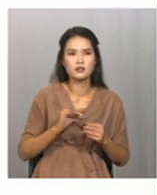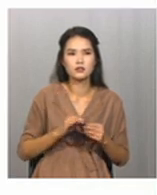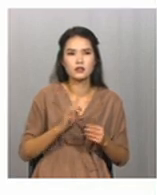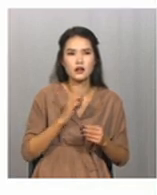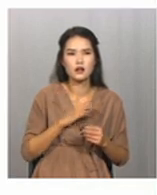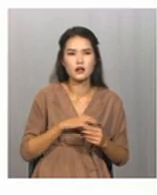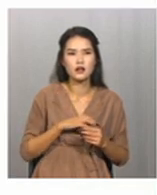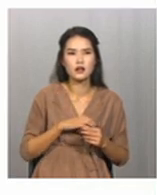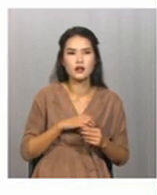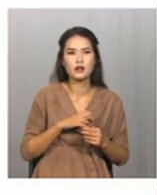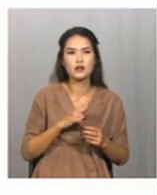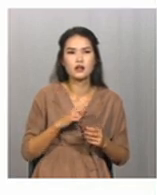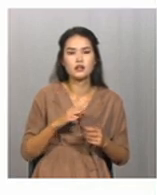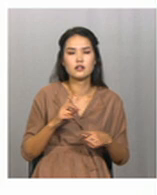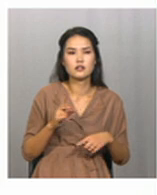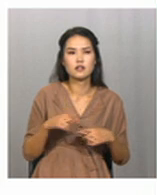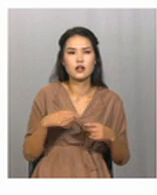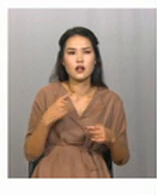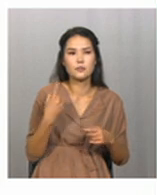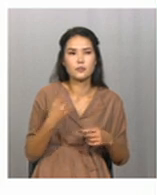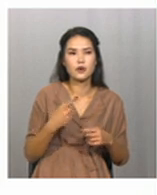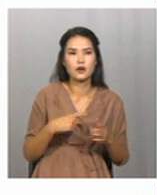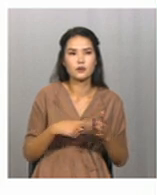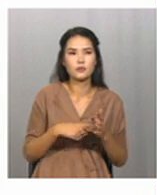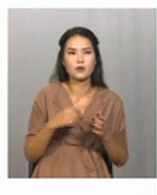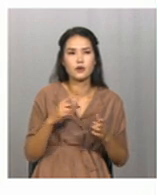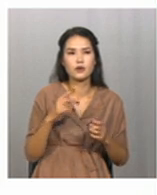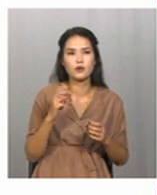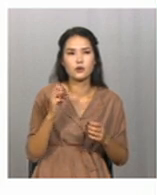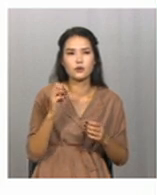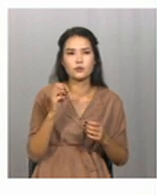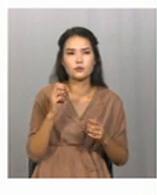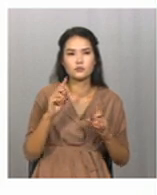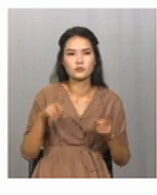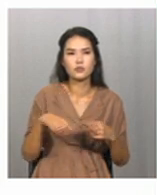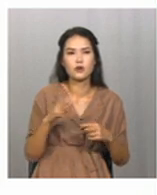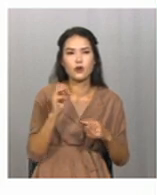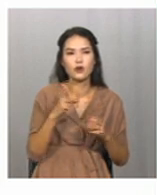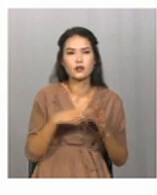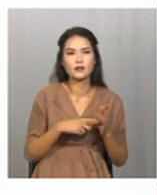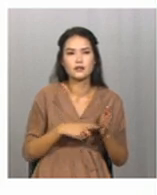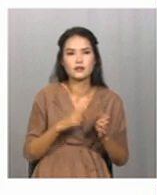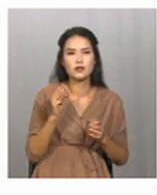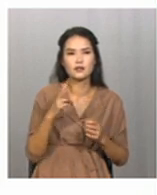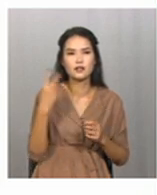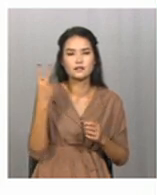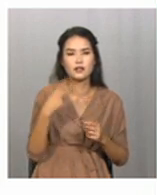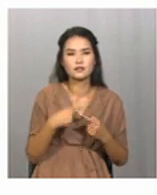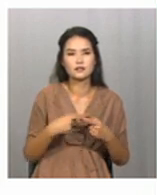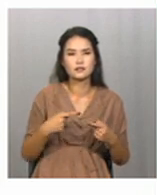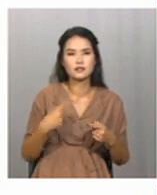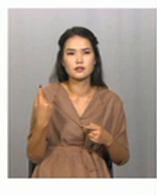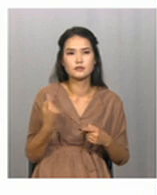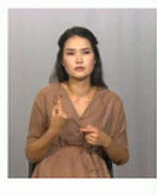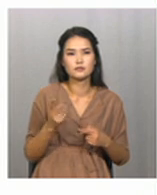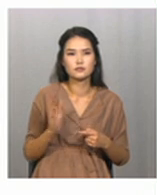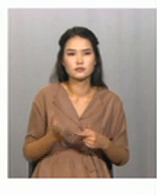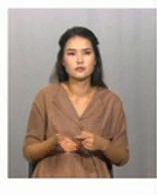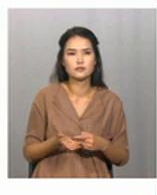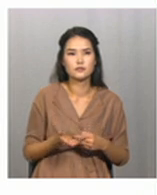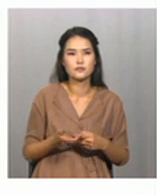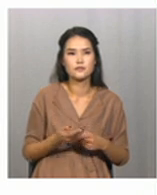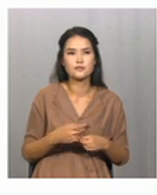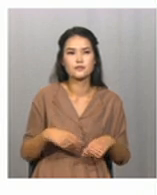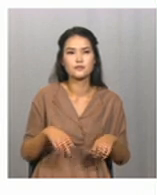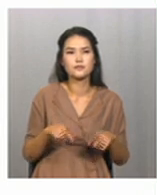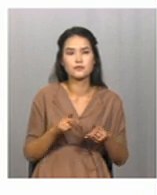оны квадраттаймыз. Сөзі 1 бөлінген 13-тен 12-нің квадраты немесе 12-ден 13-тің квадраты болып кетеді.